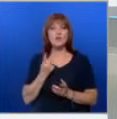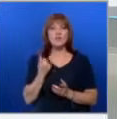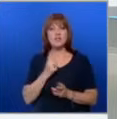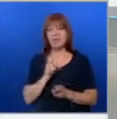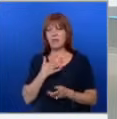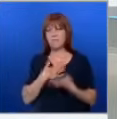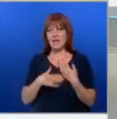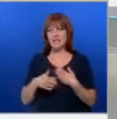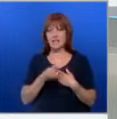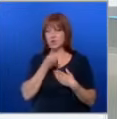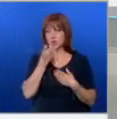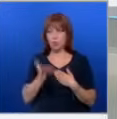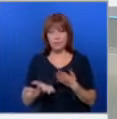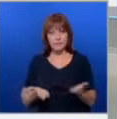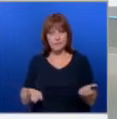неприятен случай и казус.